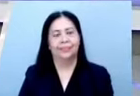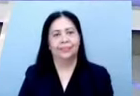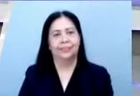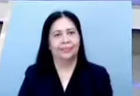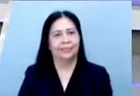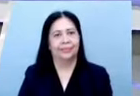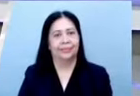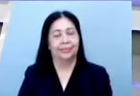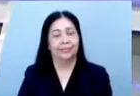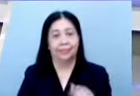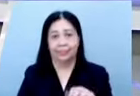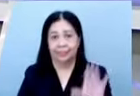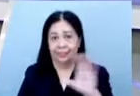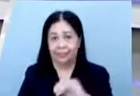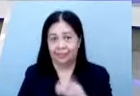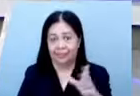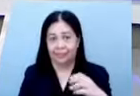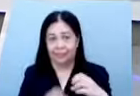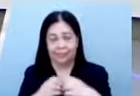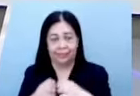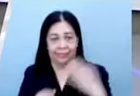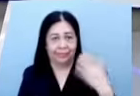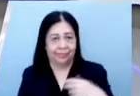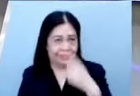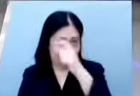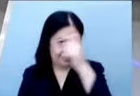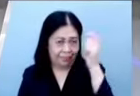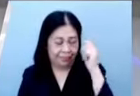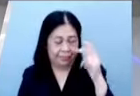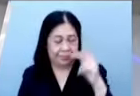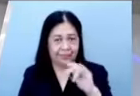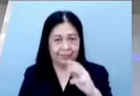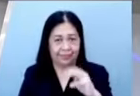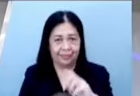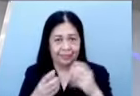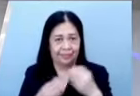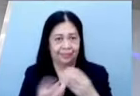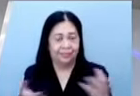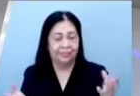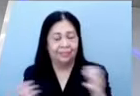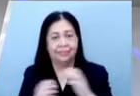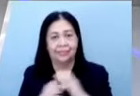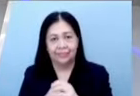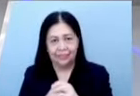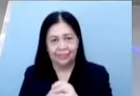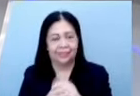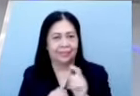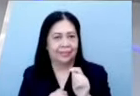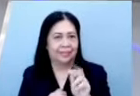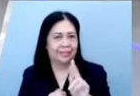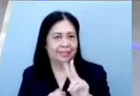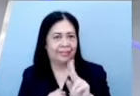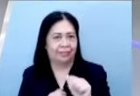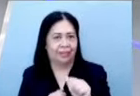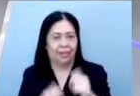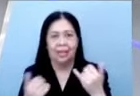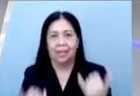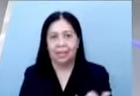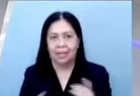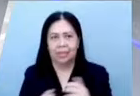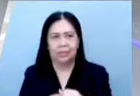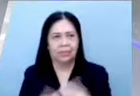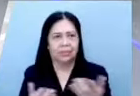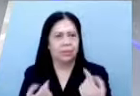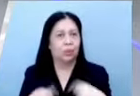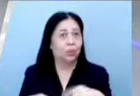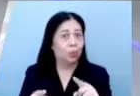Magandang gabi mga kapuso. Ako po ang inyong Kuya Kim na magbibigay sa inyo ng trivia sa likod ng mga trending na balita. Ngayong gabi, saan ang punta? To